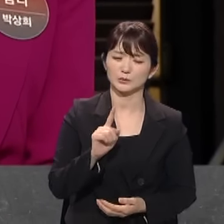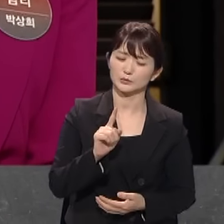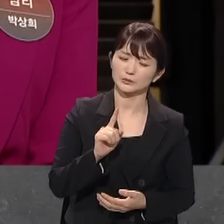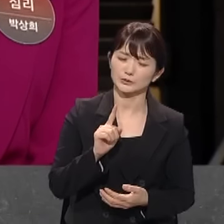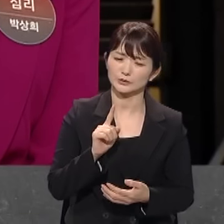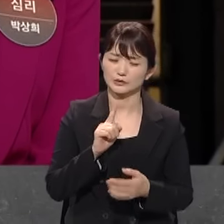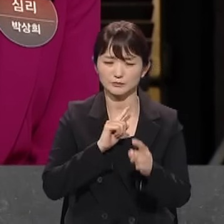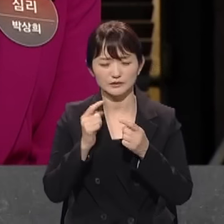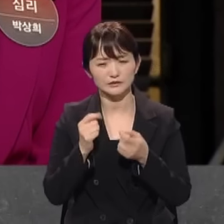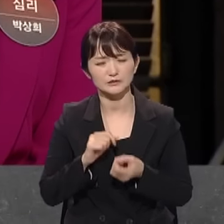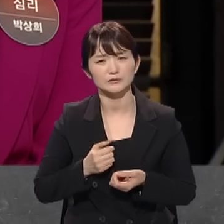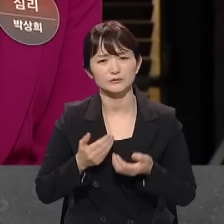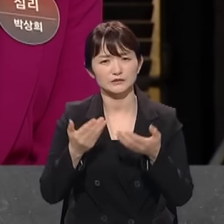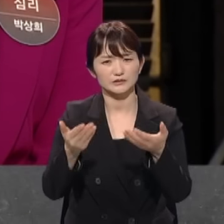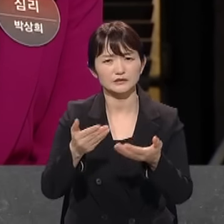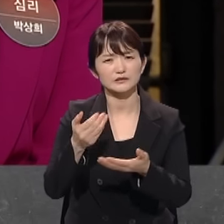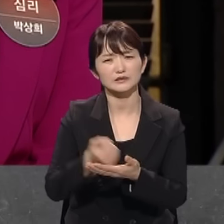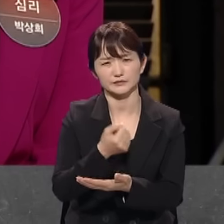전해드리기도 좀 너무 안타까운데